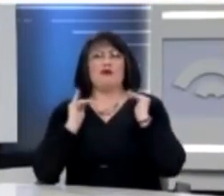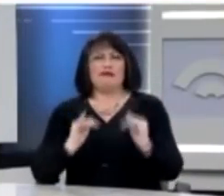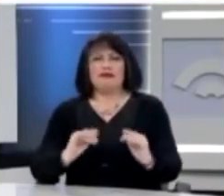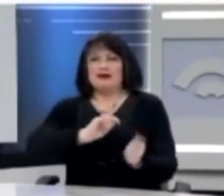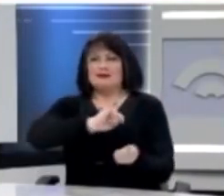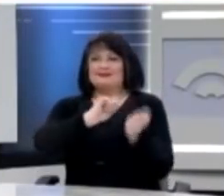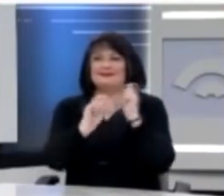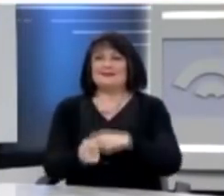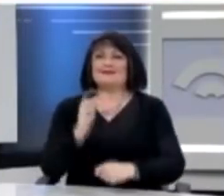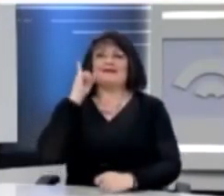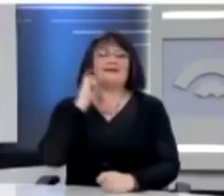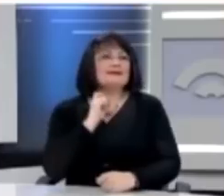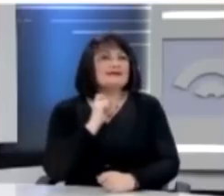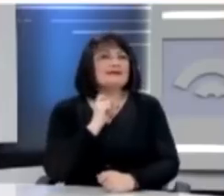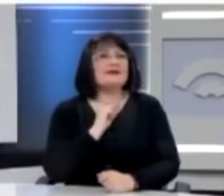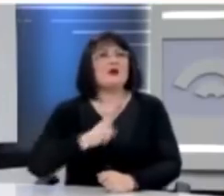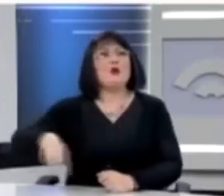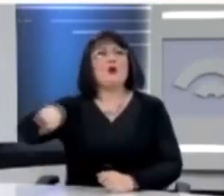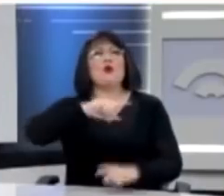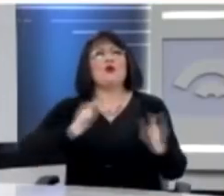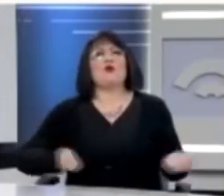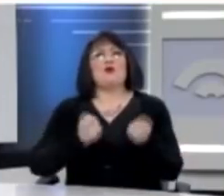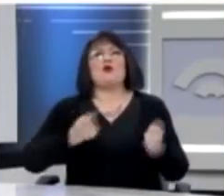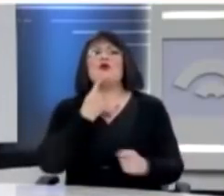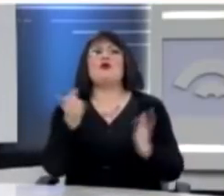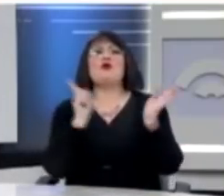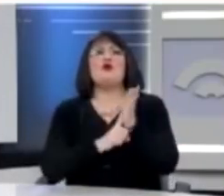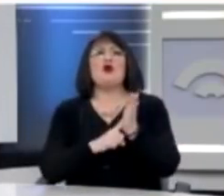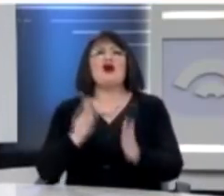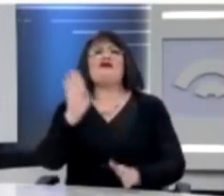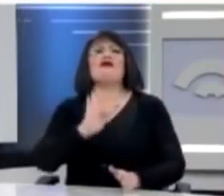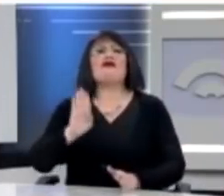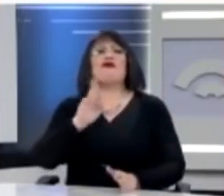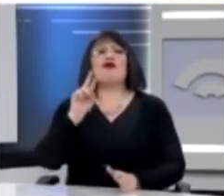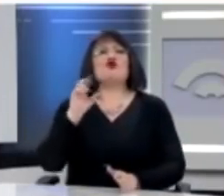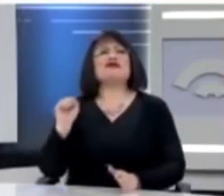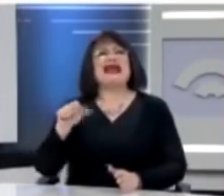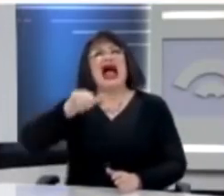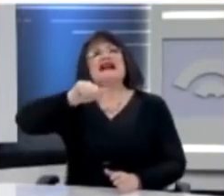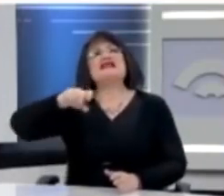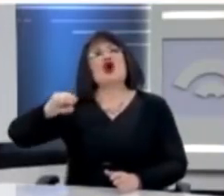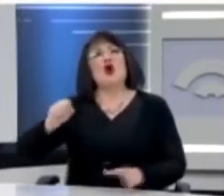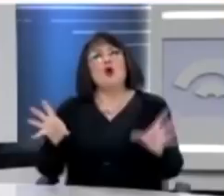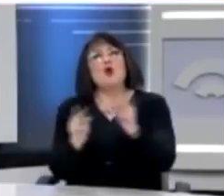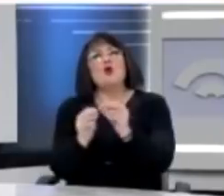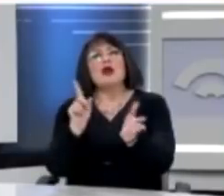πλέον, όπως είναι γνωστό και όπως το λένε όλοι οι εργαζόμενοι, σε νόμο Βρούτση Αχτσιόγλου, είναι ο ίδιος νόμος